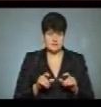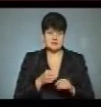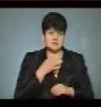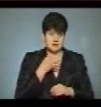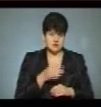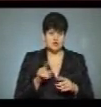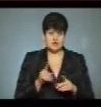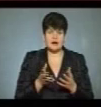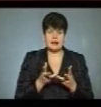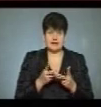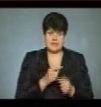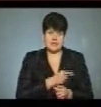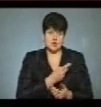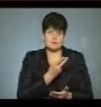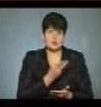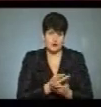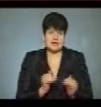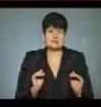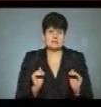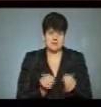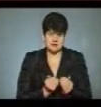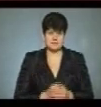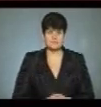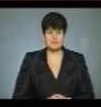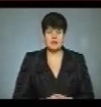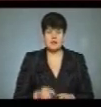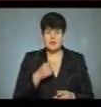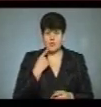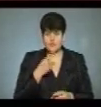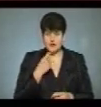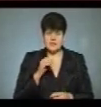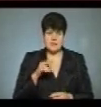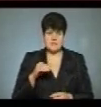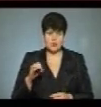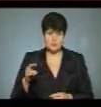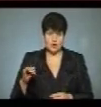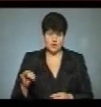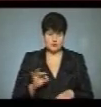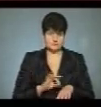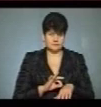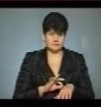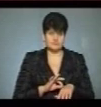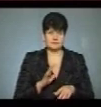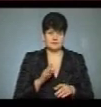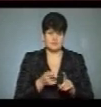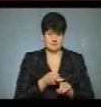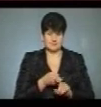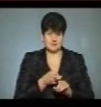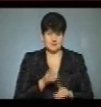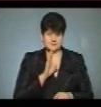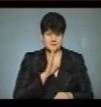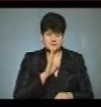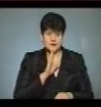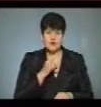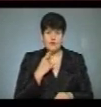повідомить, що кількість госпіталізованих знизилася. За словами епідеміолога обласного лабораторного центру Марії Павєлєвої, від початку року за медичною